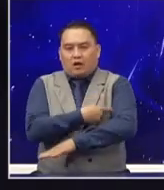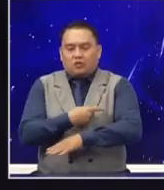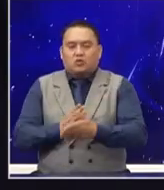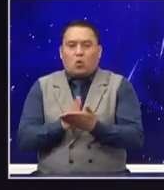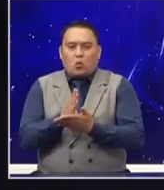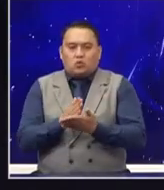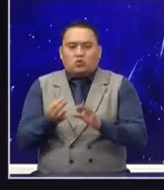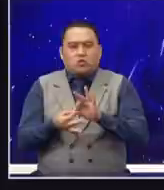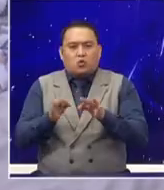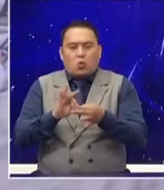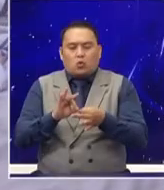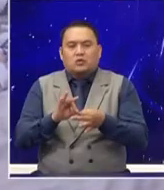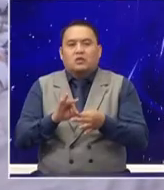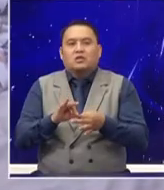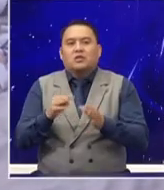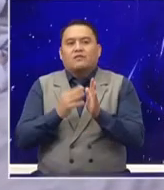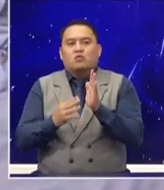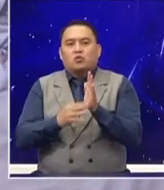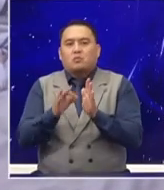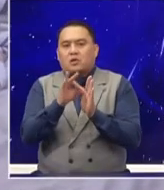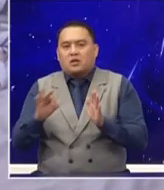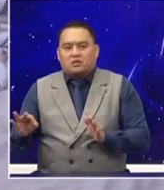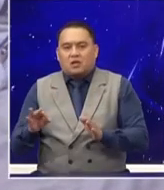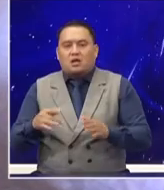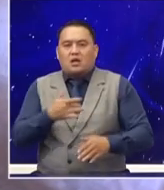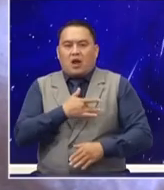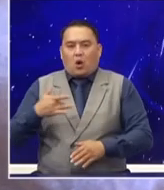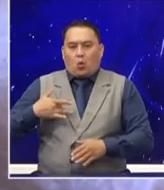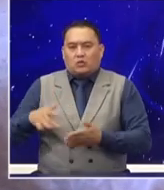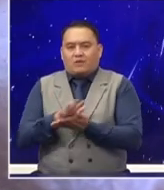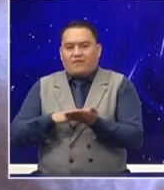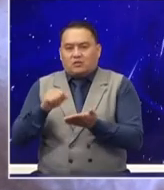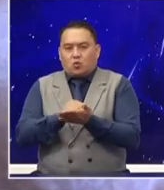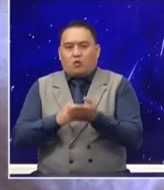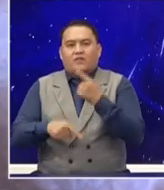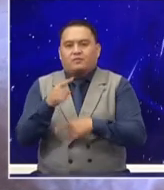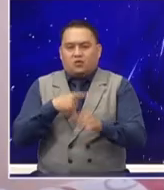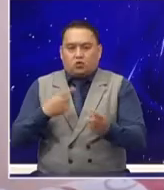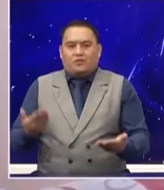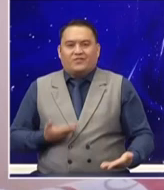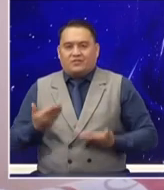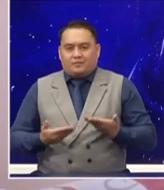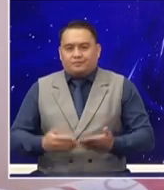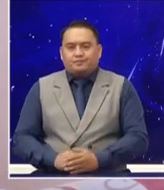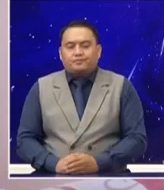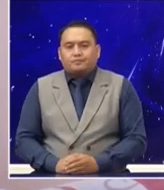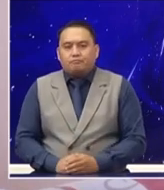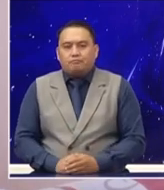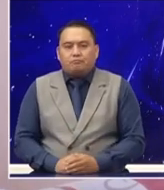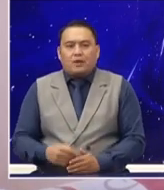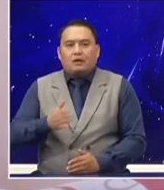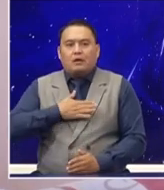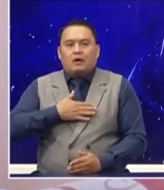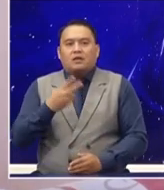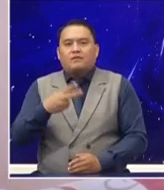даже самый сложный пациент с 90% поражением легких возвращен к жизни. С 20 июля я попал